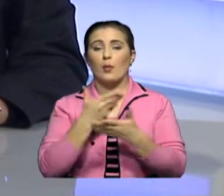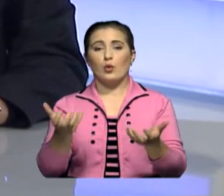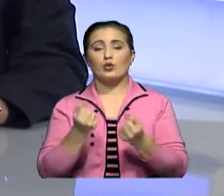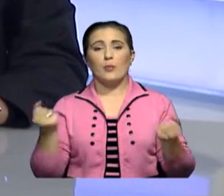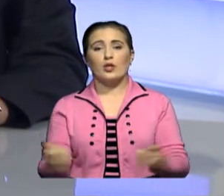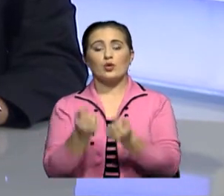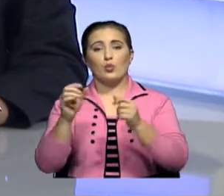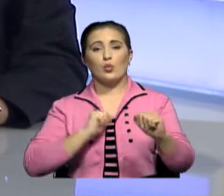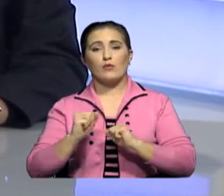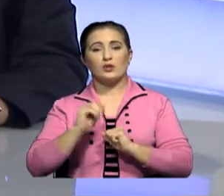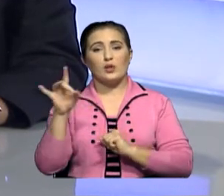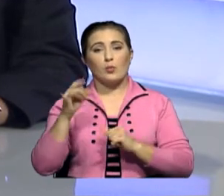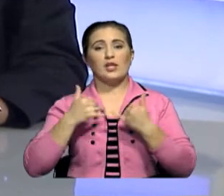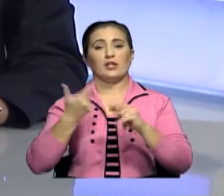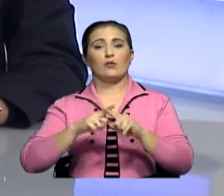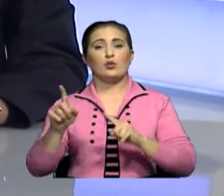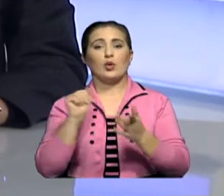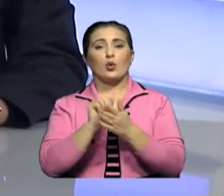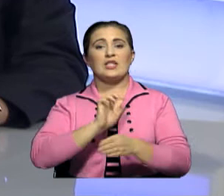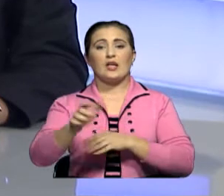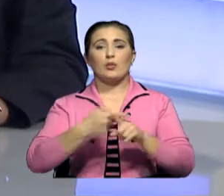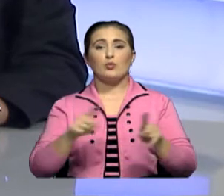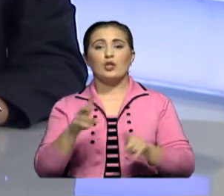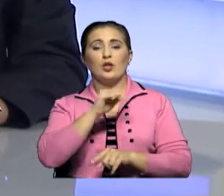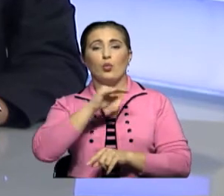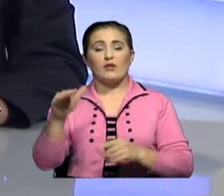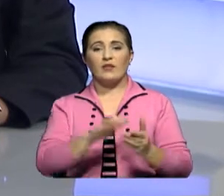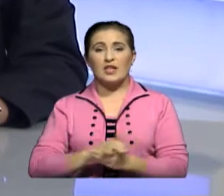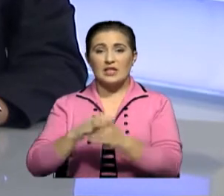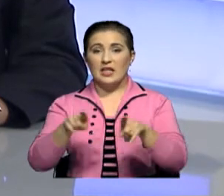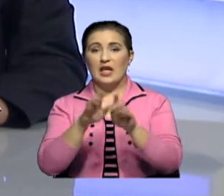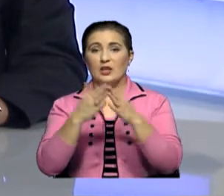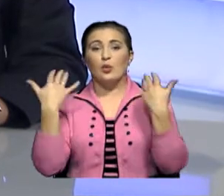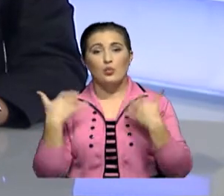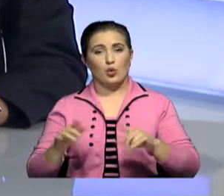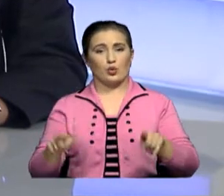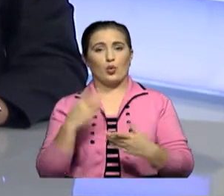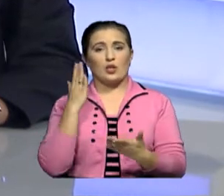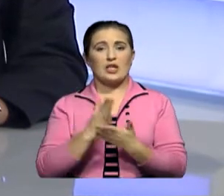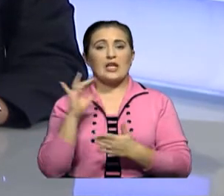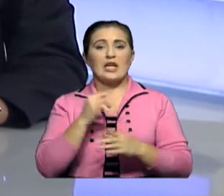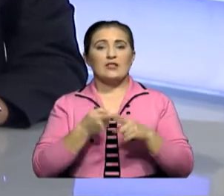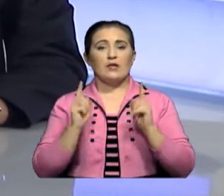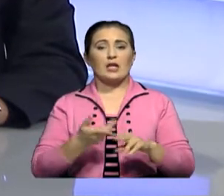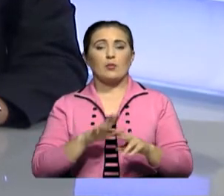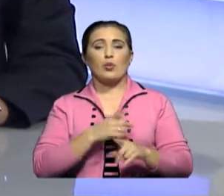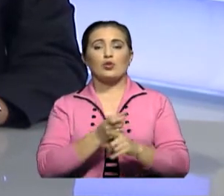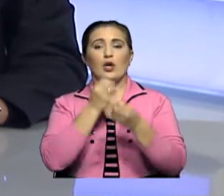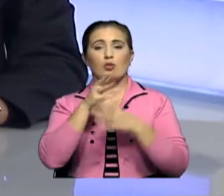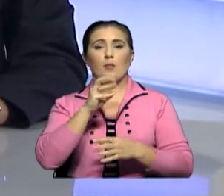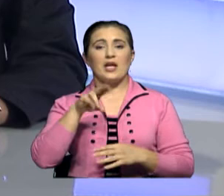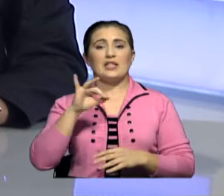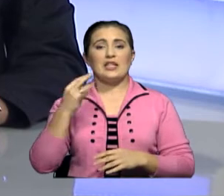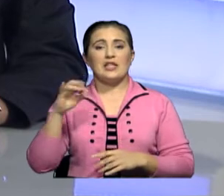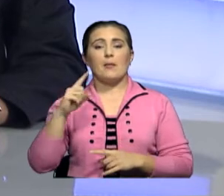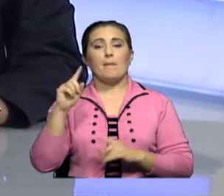республики для того чтобы ее сдать поскольку на уровне федерации такая книга уже создана действительно это был очень хороший медийной в первую очередь